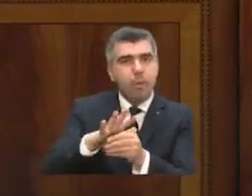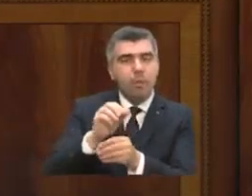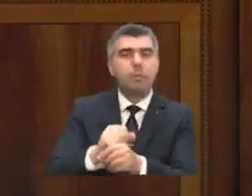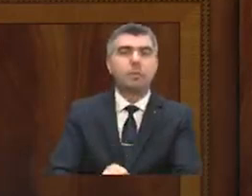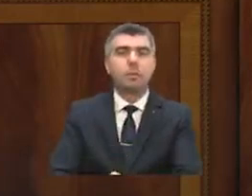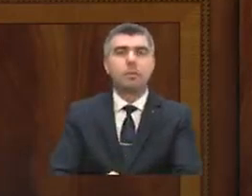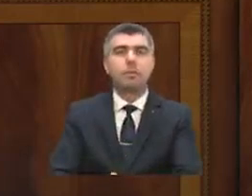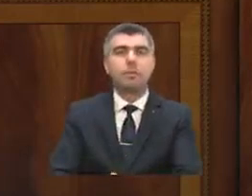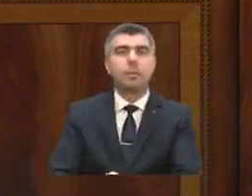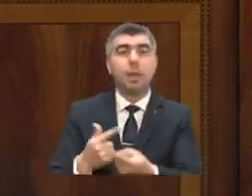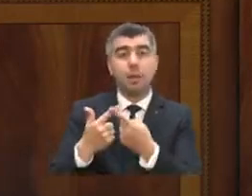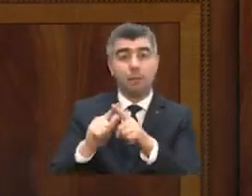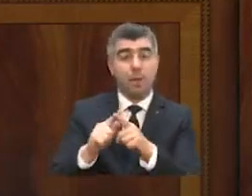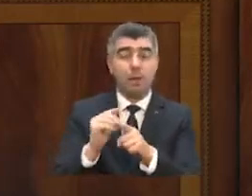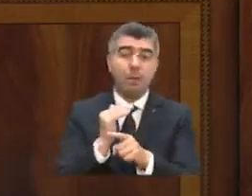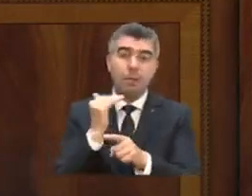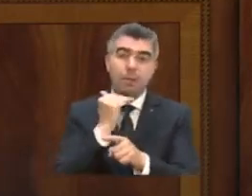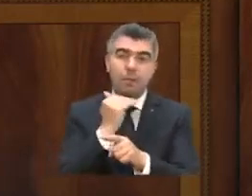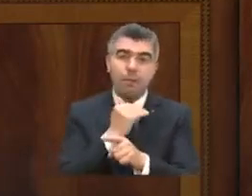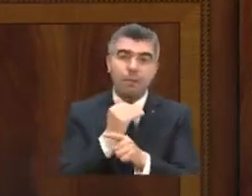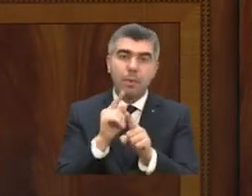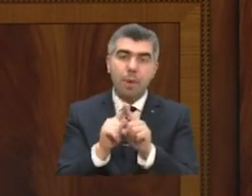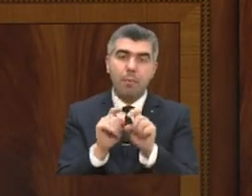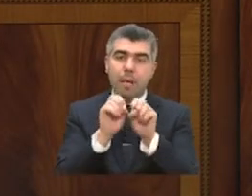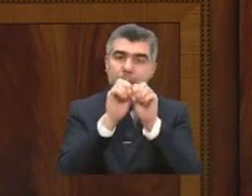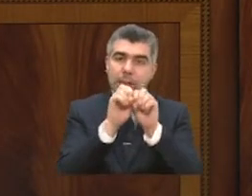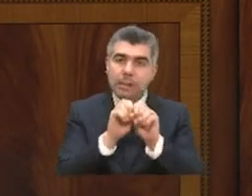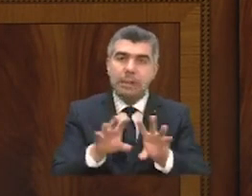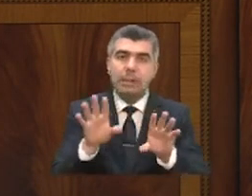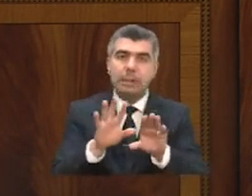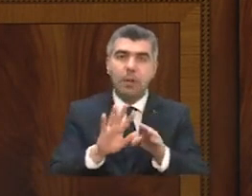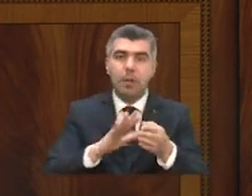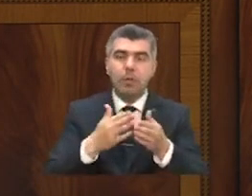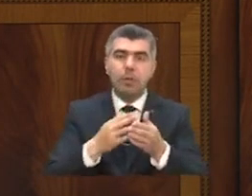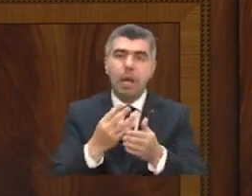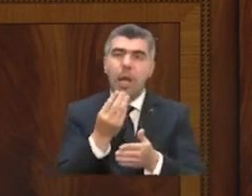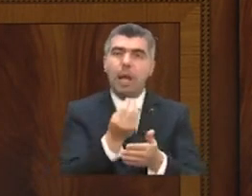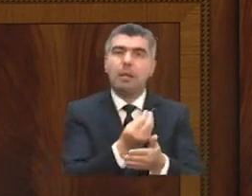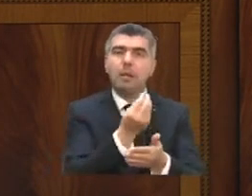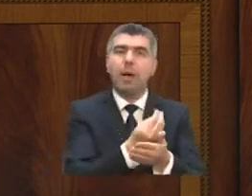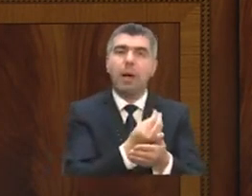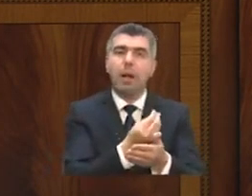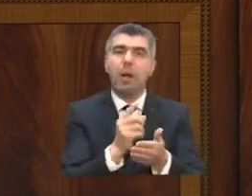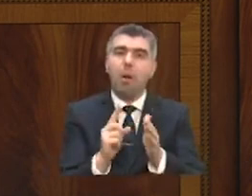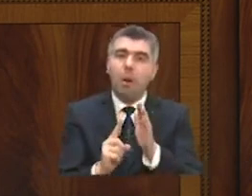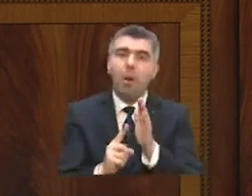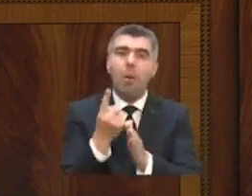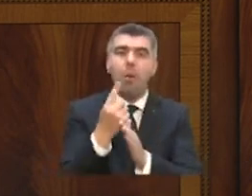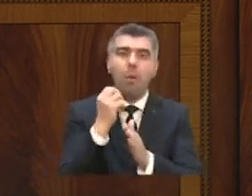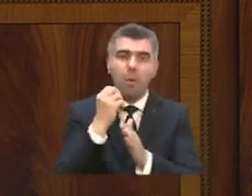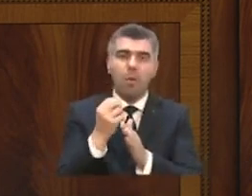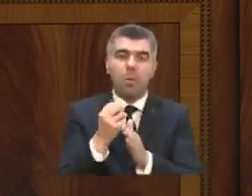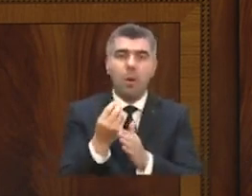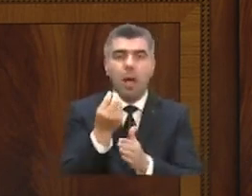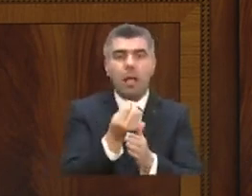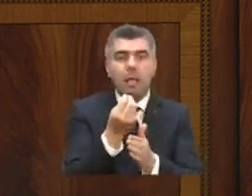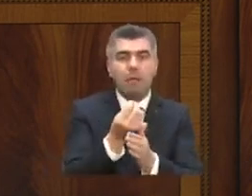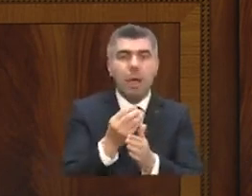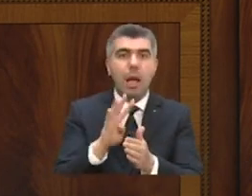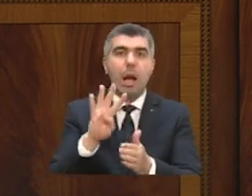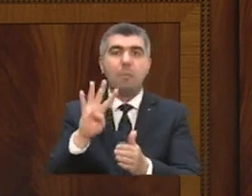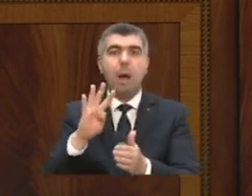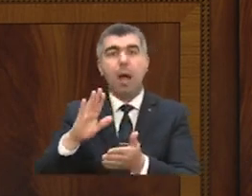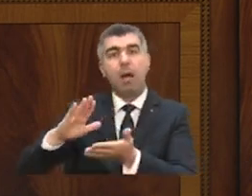وذلك من خلال تسريع تعميم التعليم الأولي وتطوير آليات الاستقبال لرعاية الأطفال دون السن الرابعة،